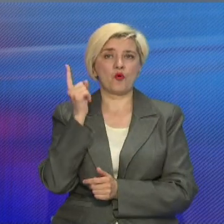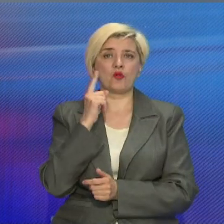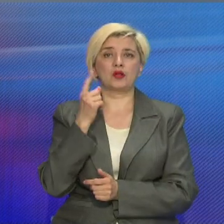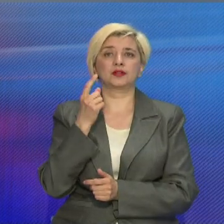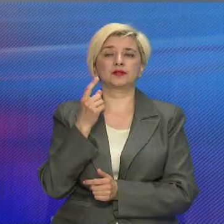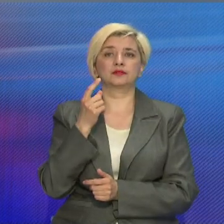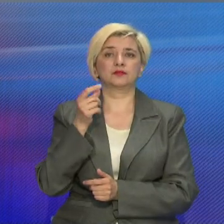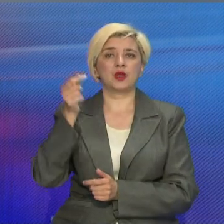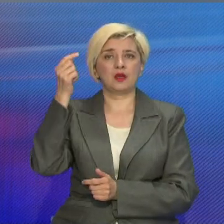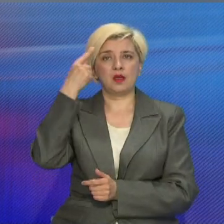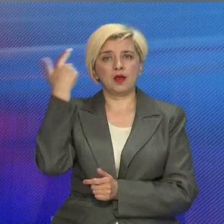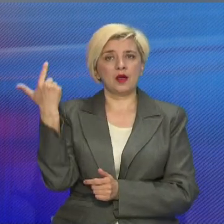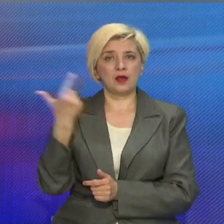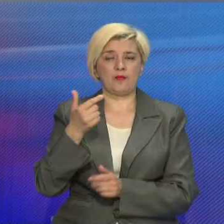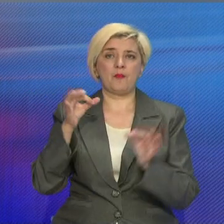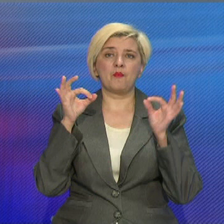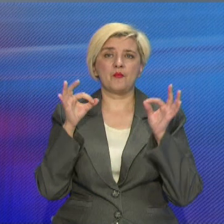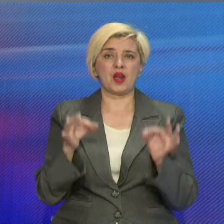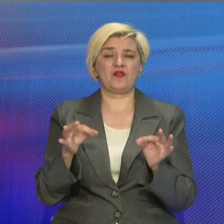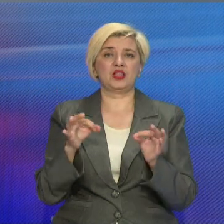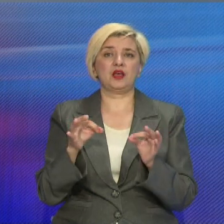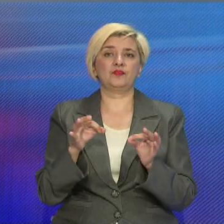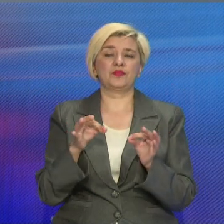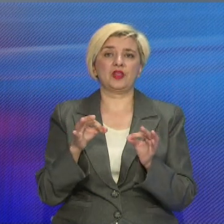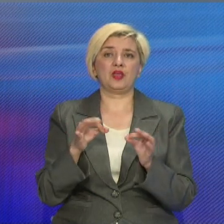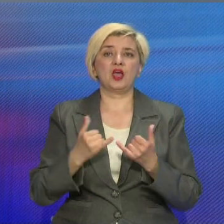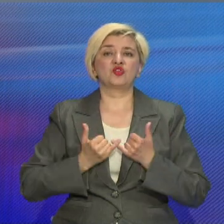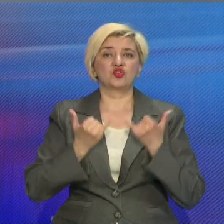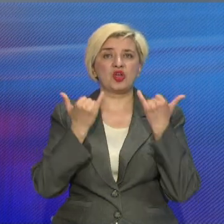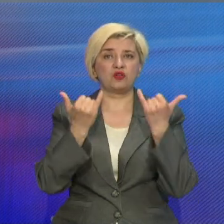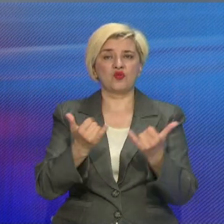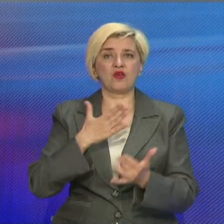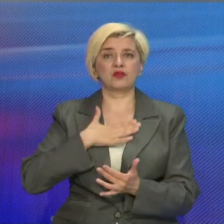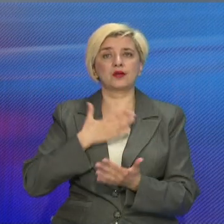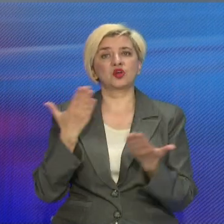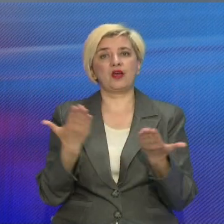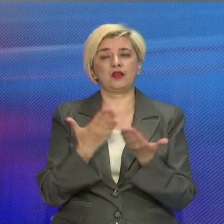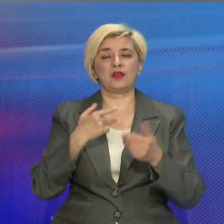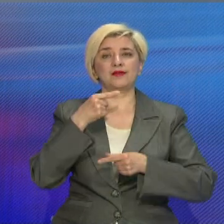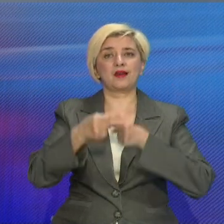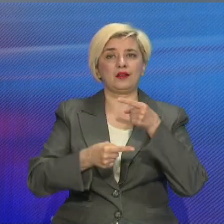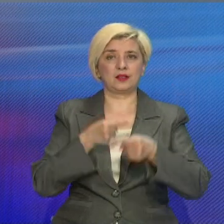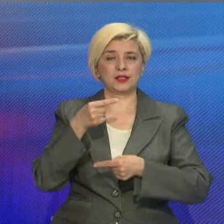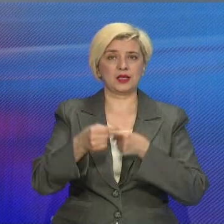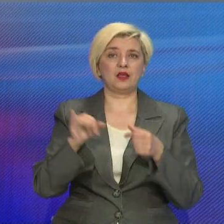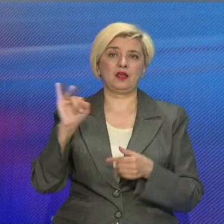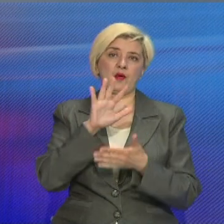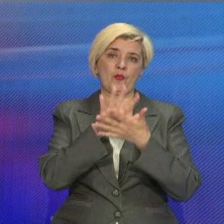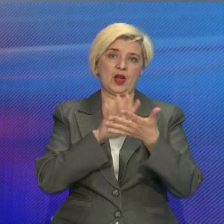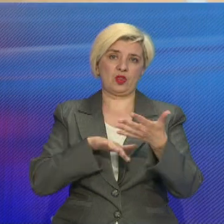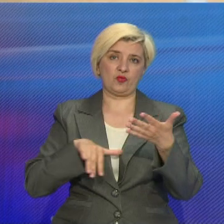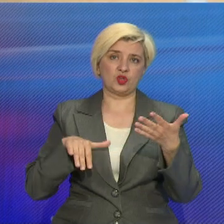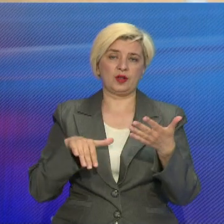правильная. Вот, и она шануя наши некие такие традиции и продолжая